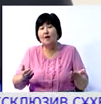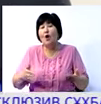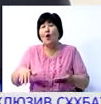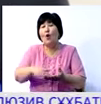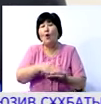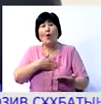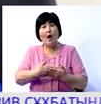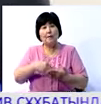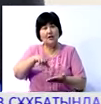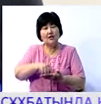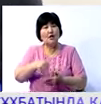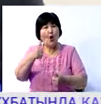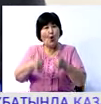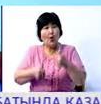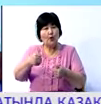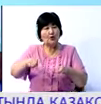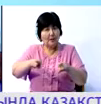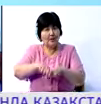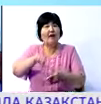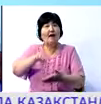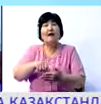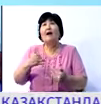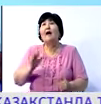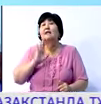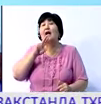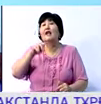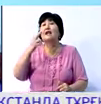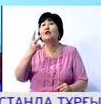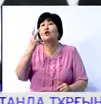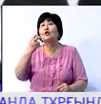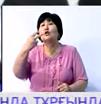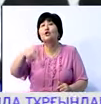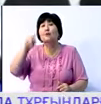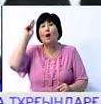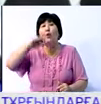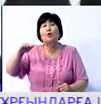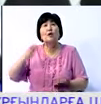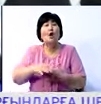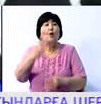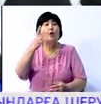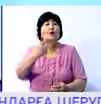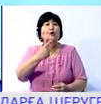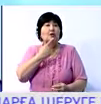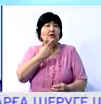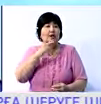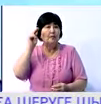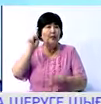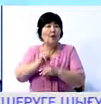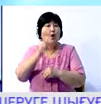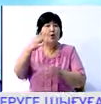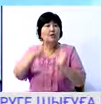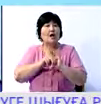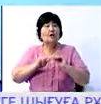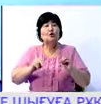қоғамдық шараларына, конкурстарға бірге қатысады. Қазіргі таңда лицейде 220 оқушы бар. Олар 4 тілде білім алады. 36 ұстаз,